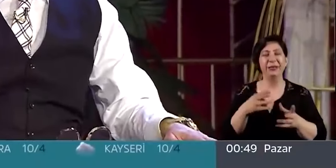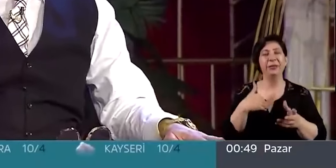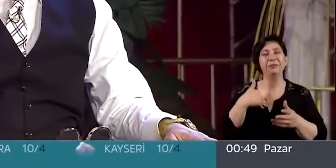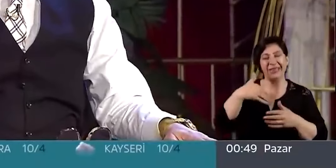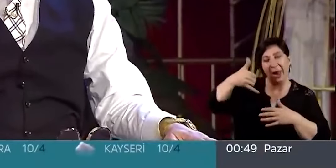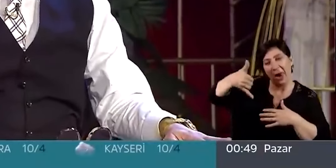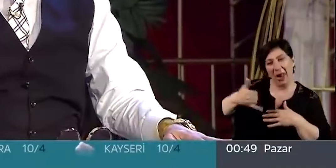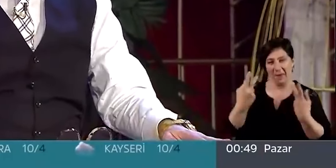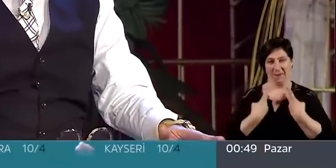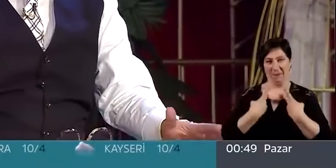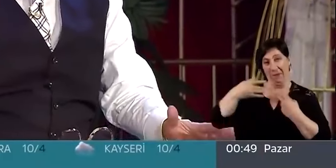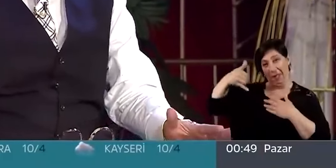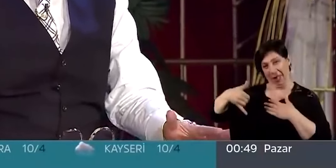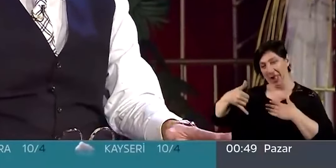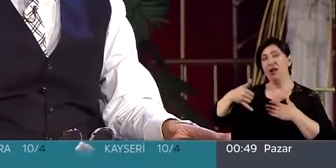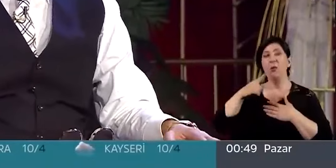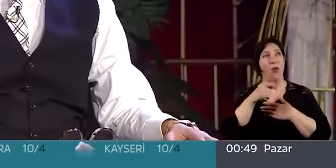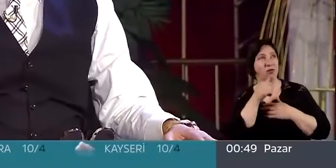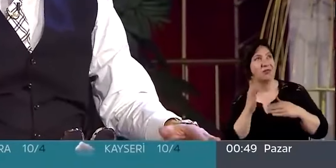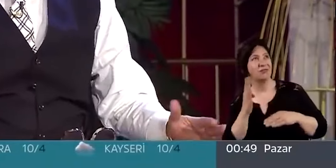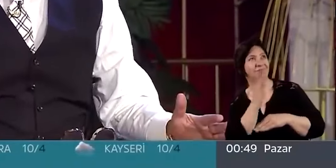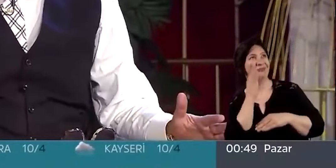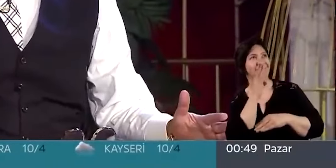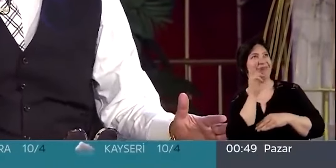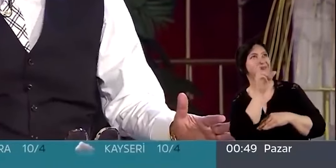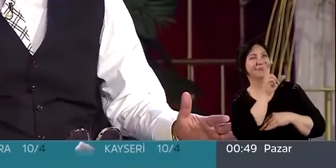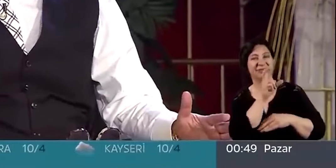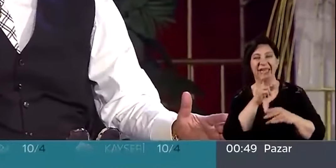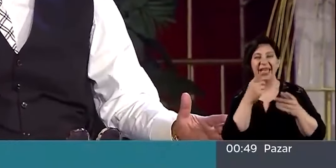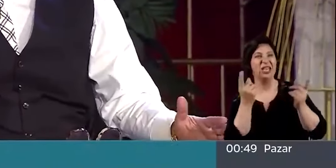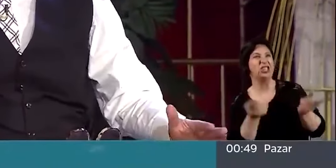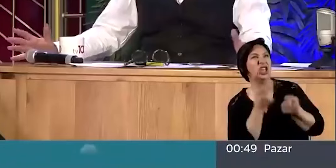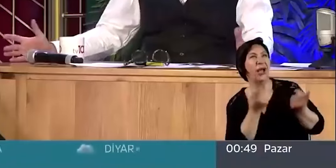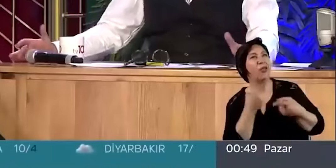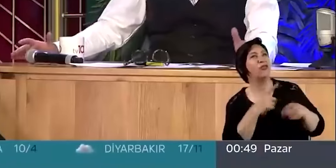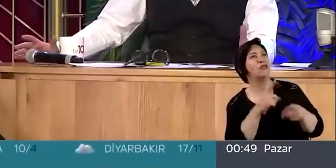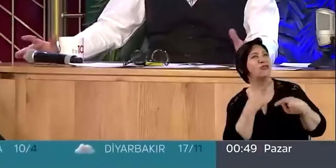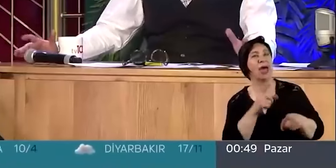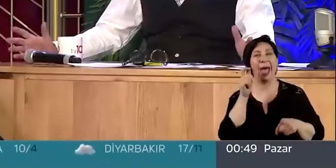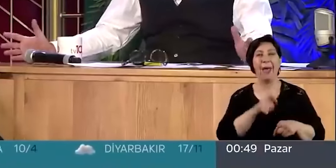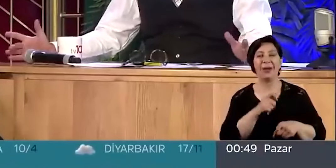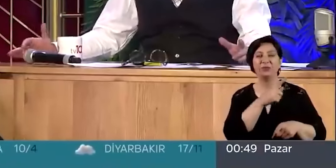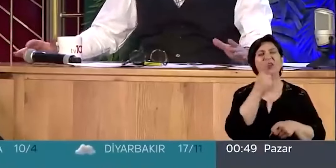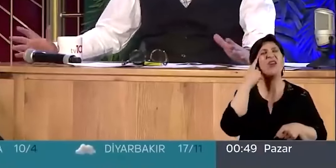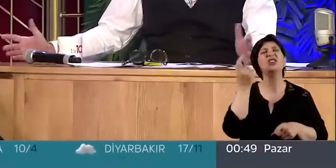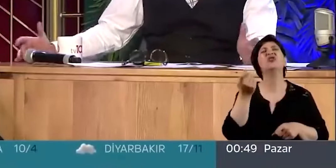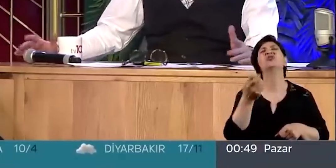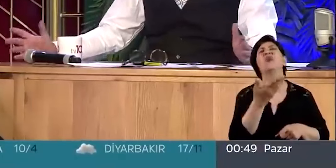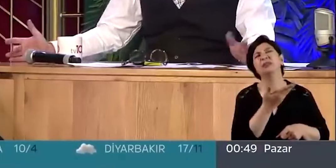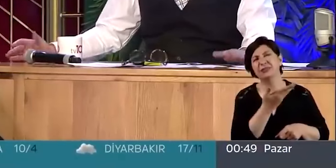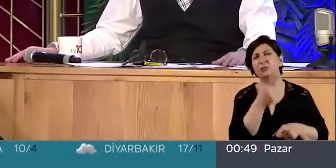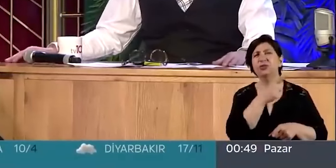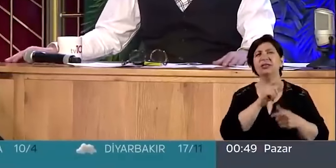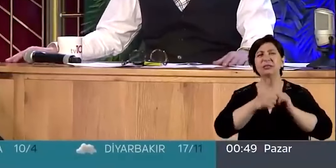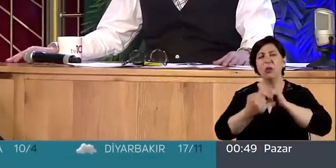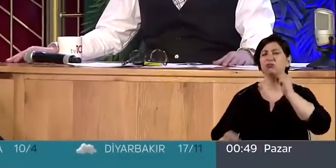ufak tefekler bu büyük adamlarla ilgili kınayıcı şakalar yaparız. Mesela işte bunların kafası çalışmaz. Bunlar